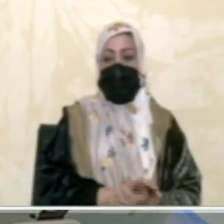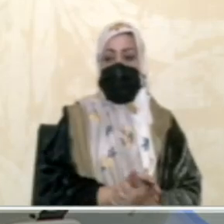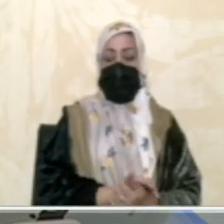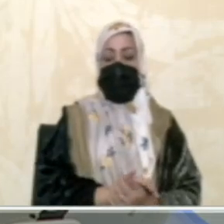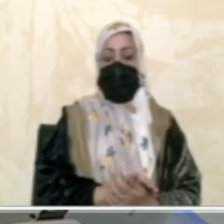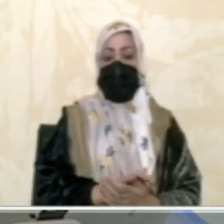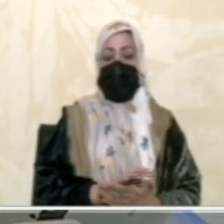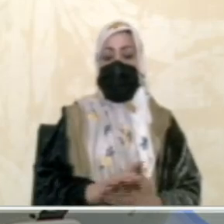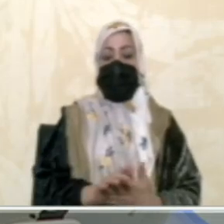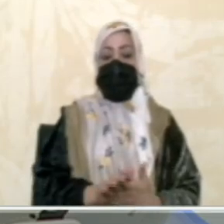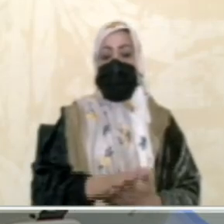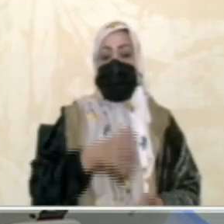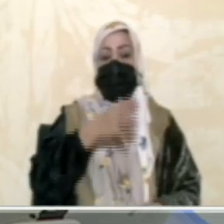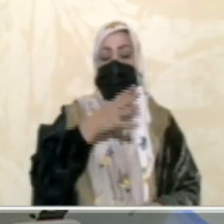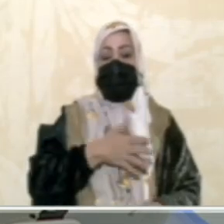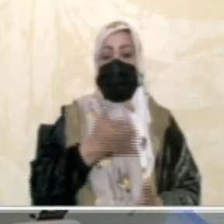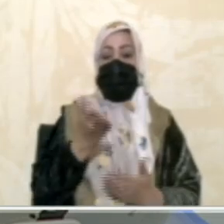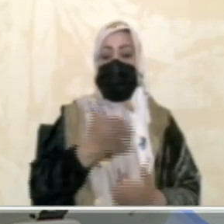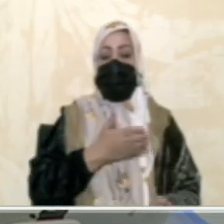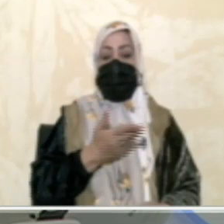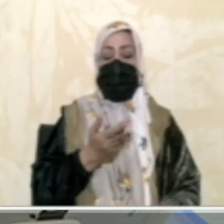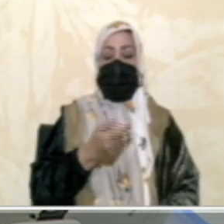اهلا وسهلا بيكم